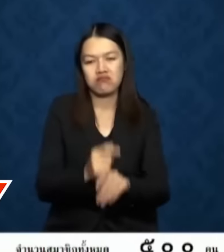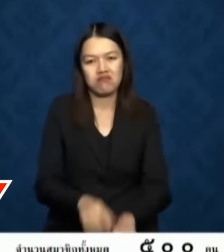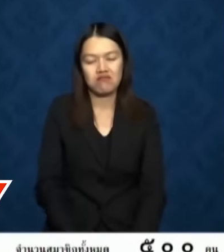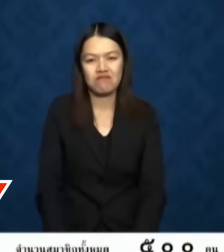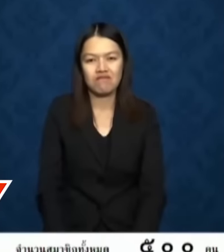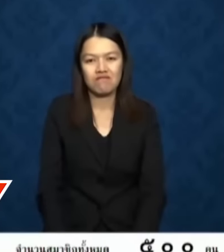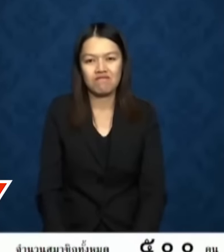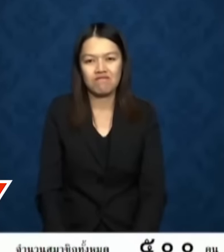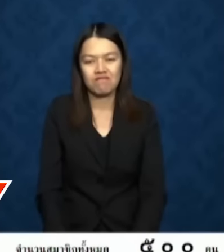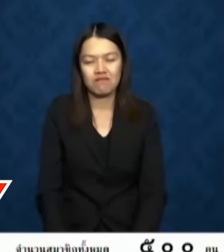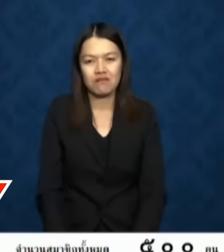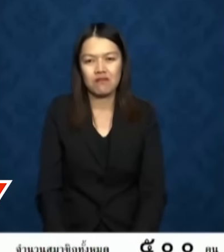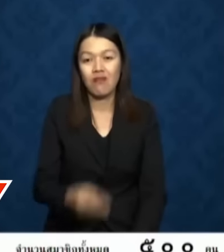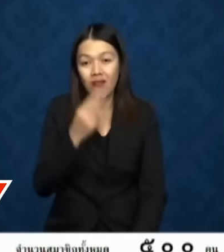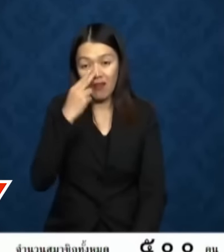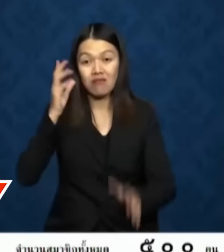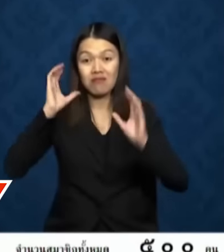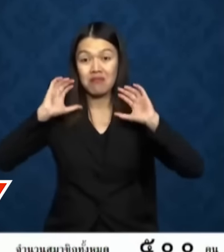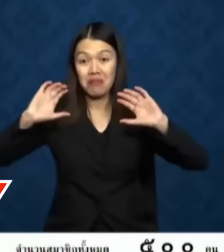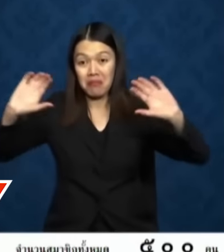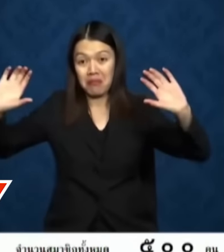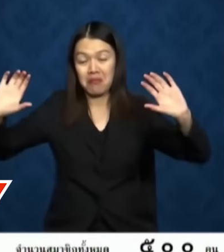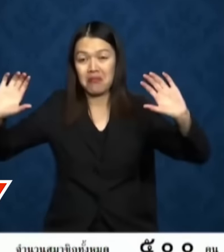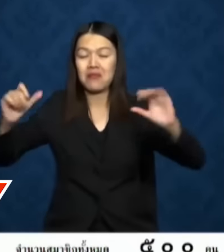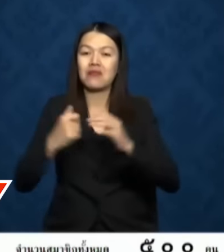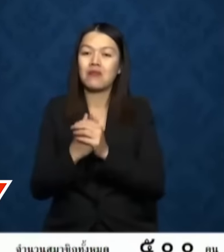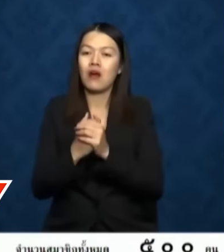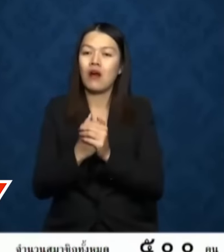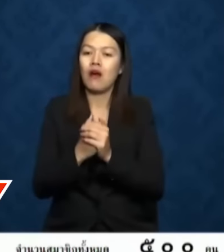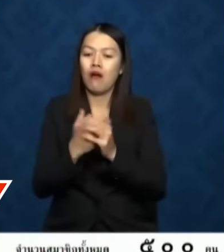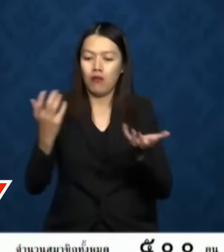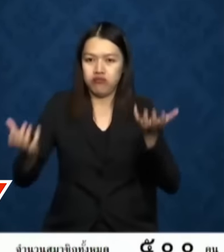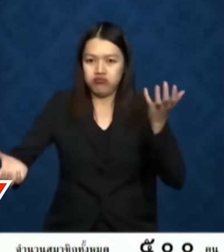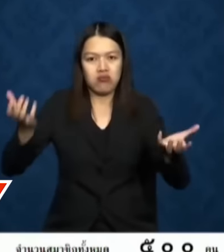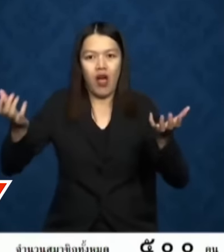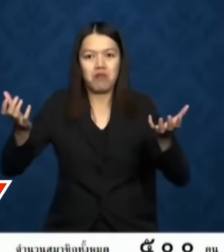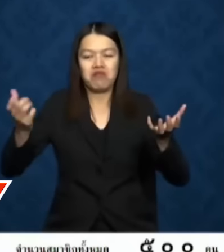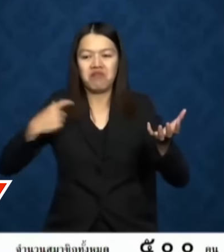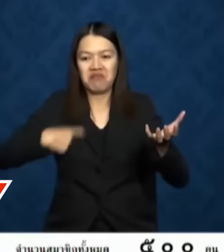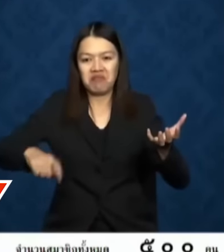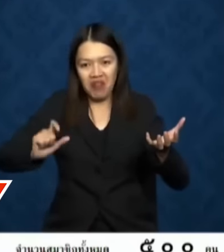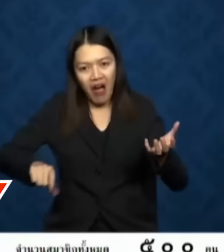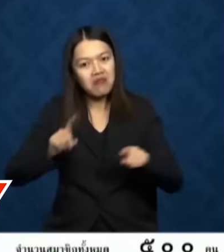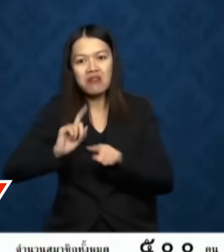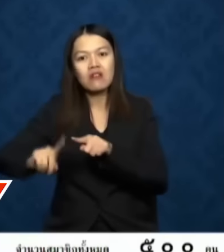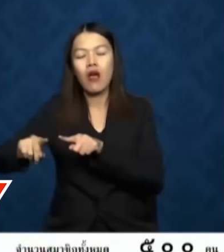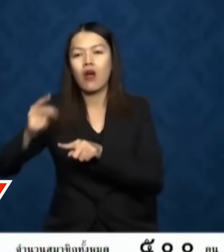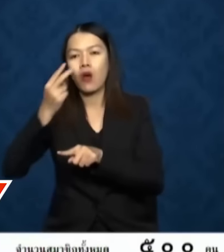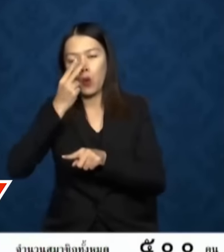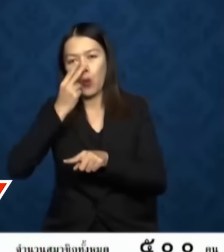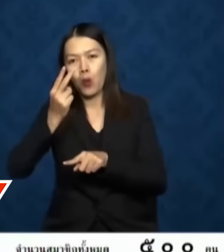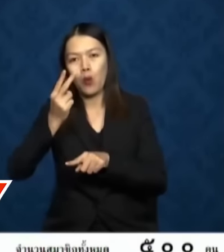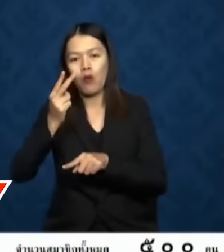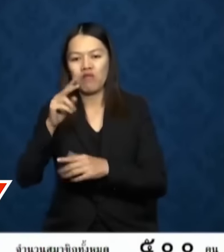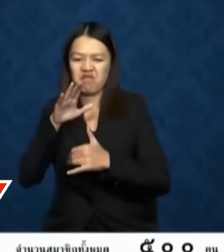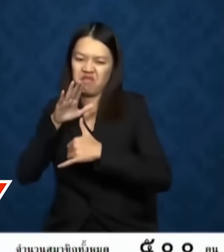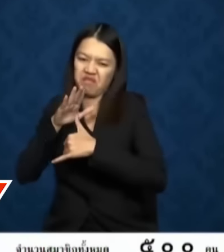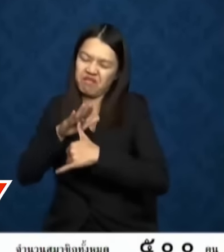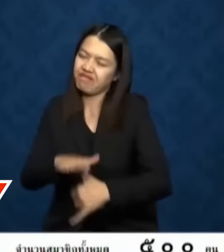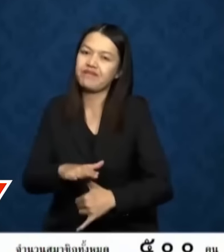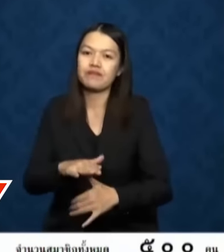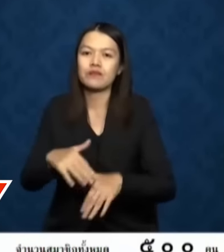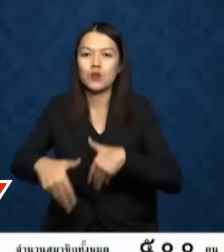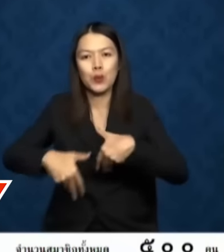งเราเห็นภาครัฐไม่ว่าจะเป็นกระบวนการยุติธรรมกระบวนการต่างๆที่กดทับประชาช